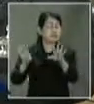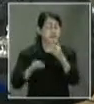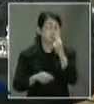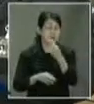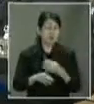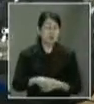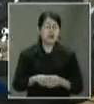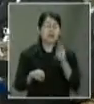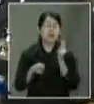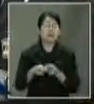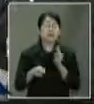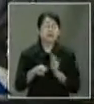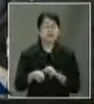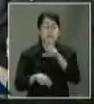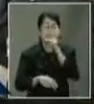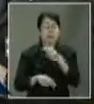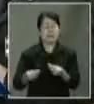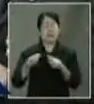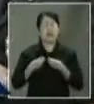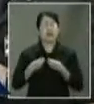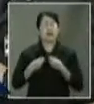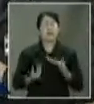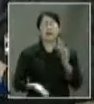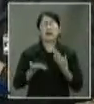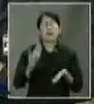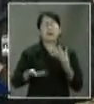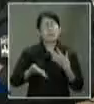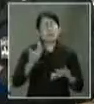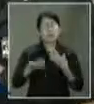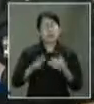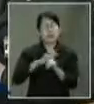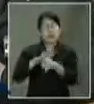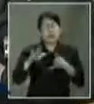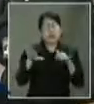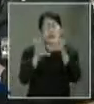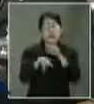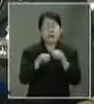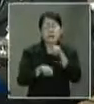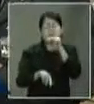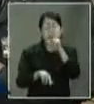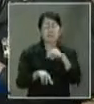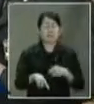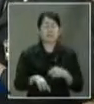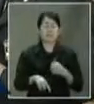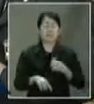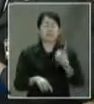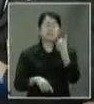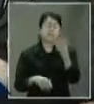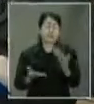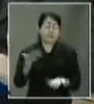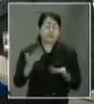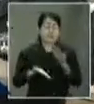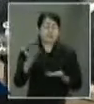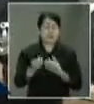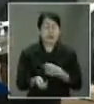เป็ดเหลิมผมไม่ได้ว่าอะไรเลยมาก็มาผมยังบอกยามที่เฝ้ากระทรวงบ